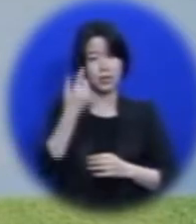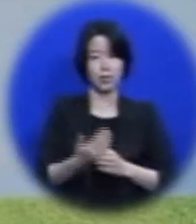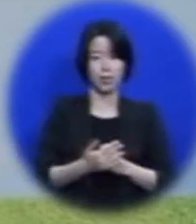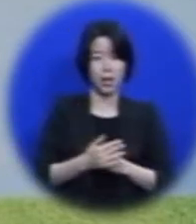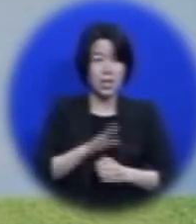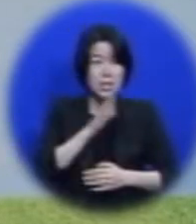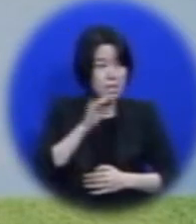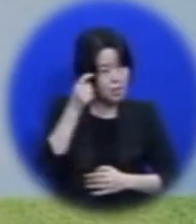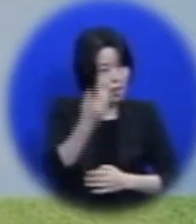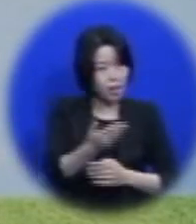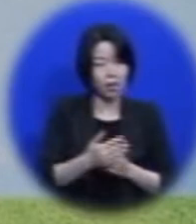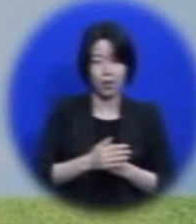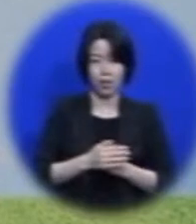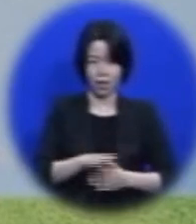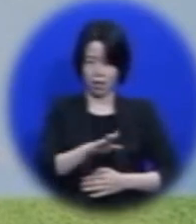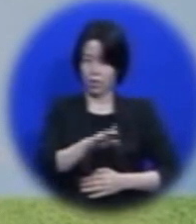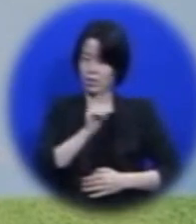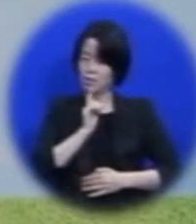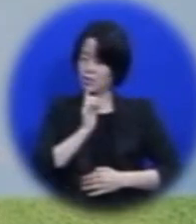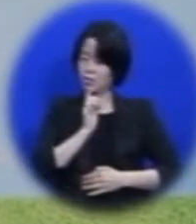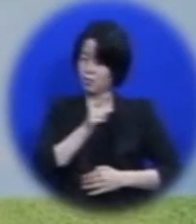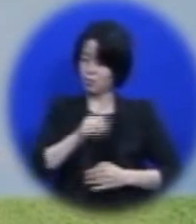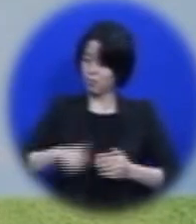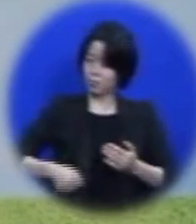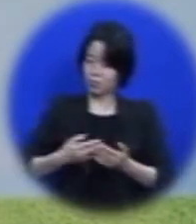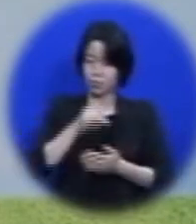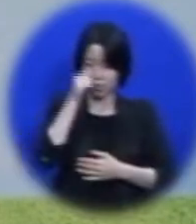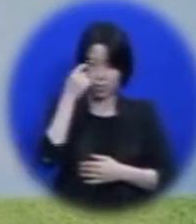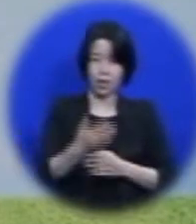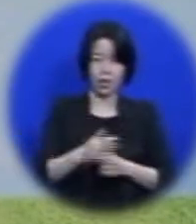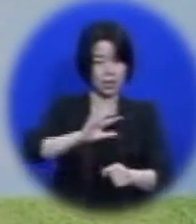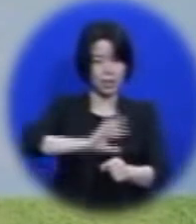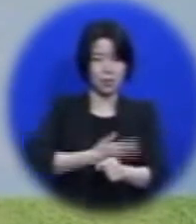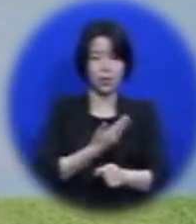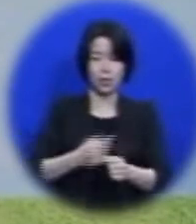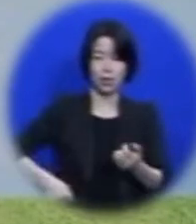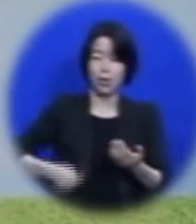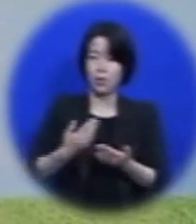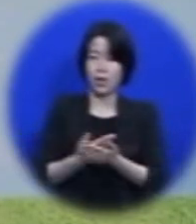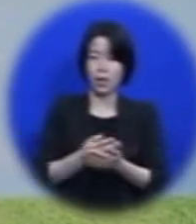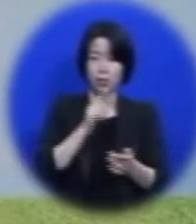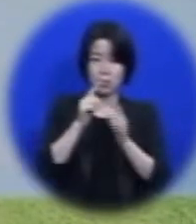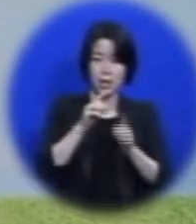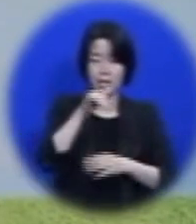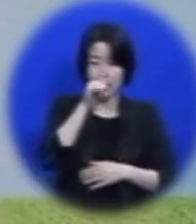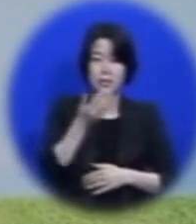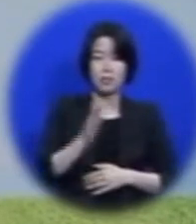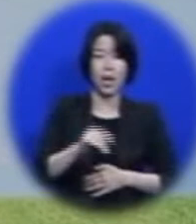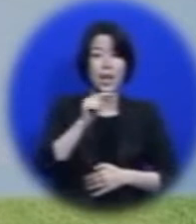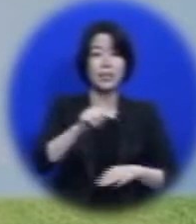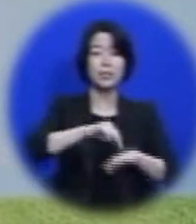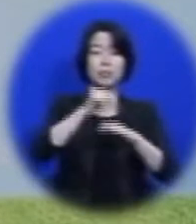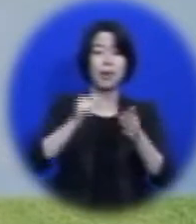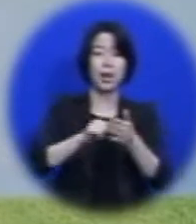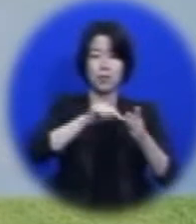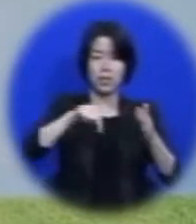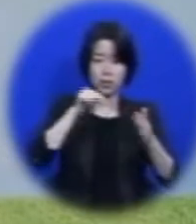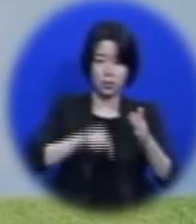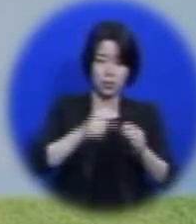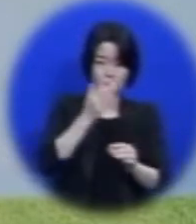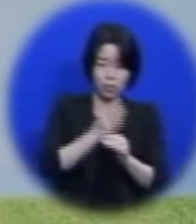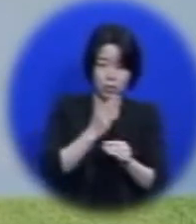진짜야? 저 진심일까? 잘못했다 그러고 회개한다고 하지만 그 마음의 중심이